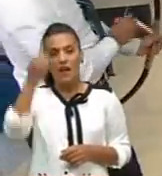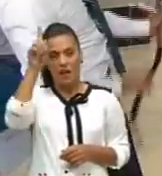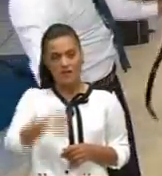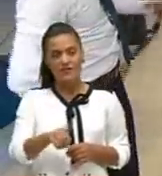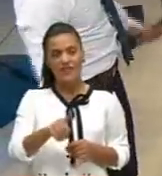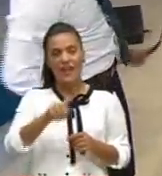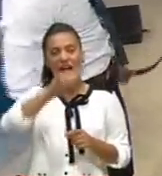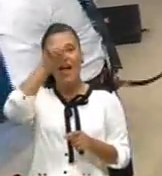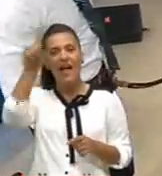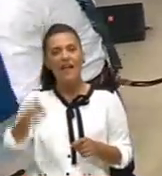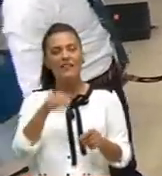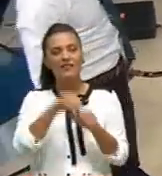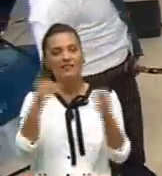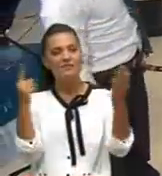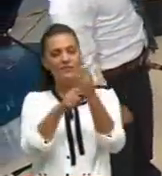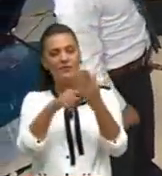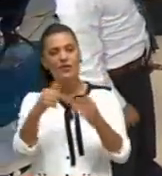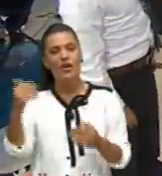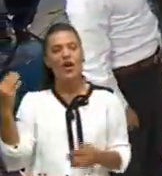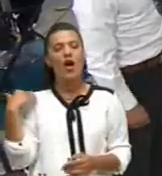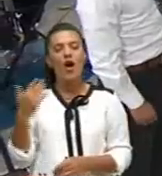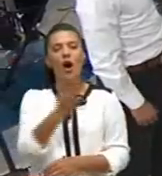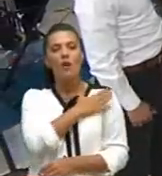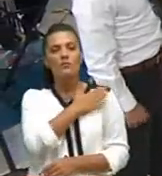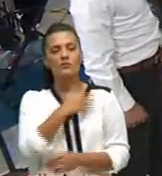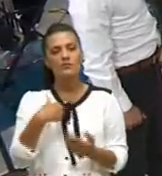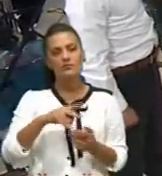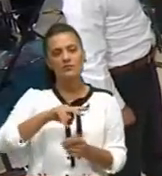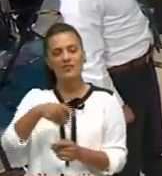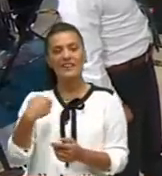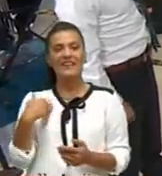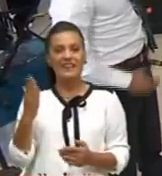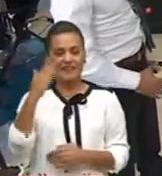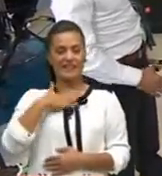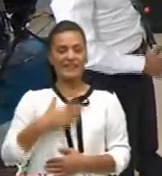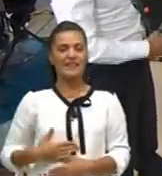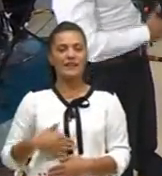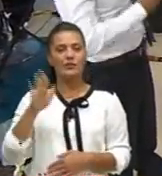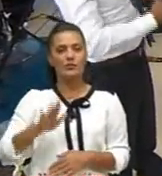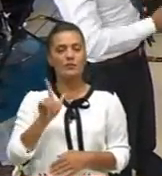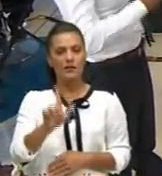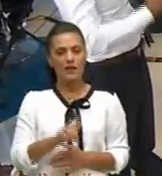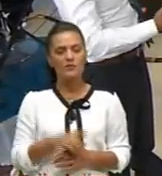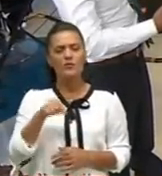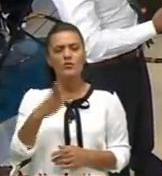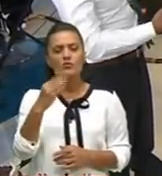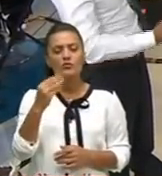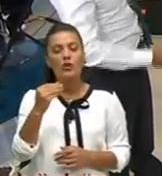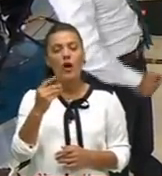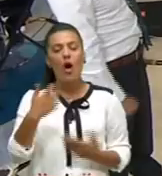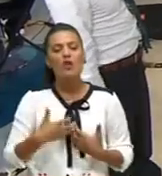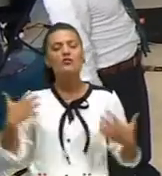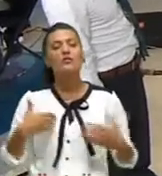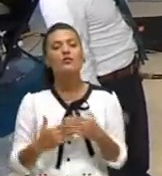önce hedefe sol omuzumuzu dönüyoruz. Hmm. Ve dik duruyoruz. Ve dik duruyoruz. Evet, evet. Yani bu çok özgüveni yüksek bir